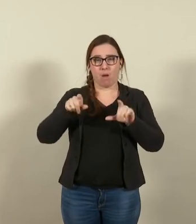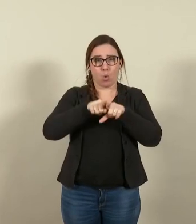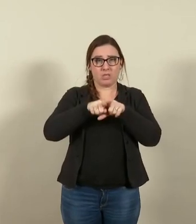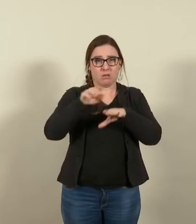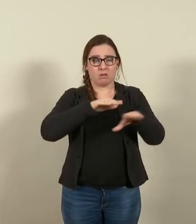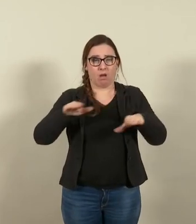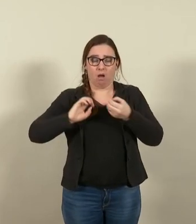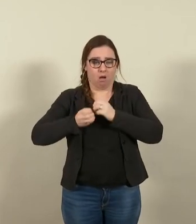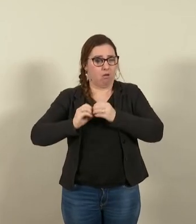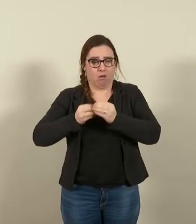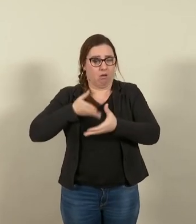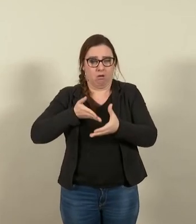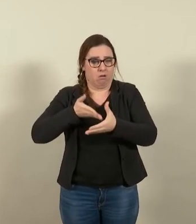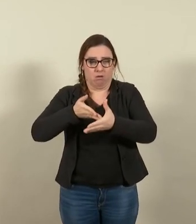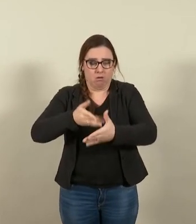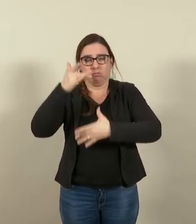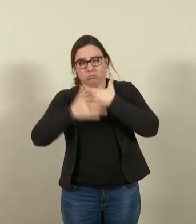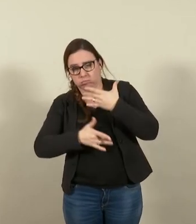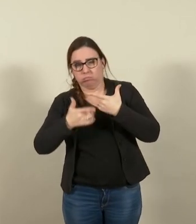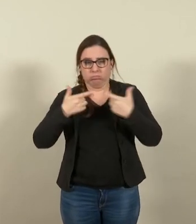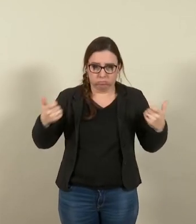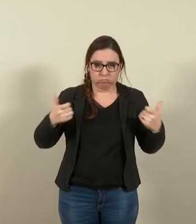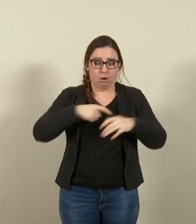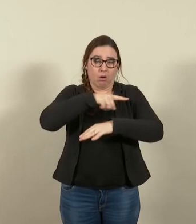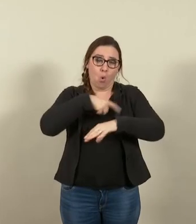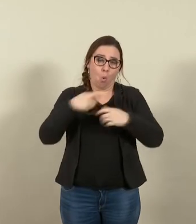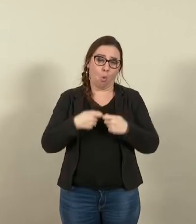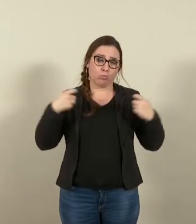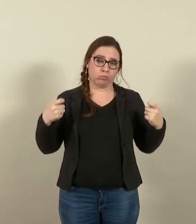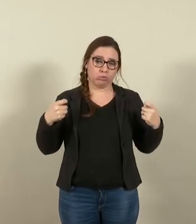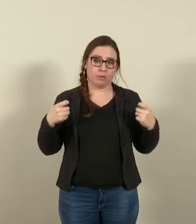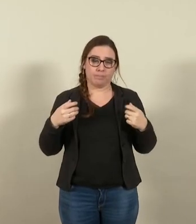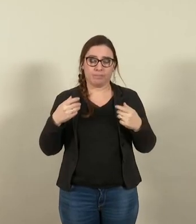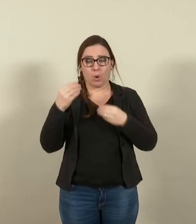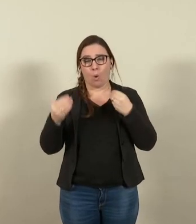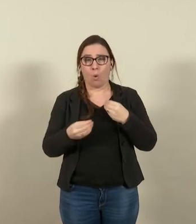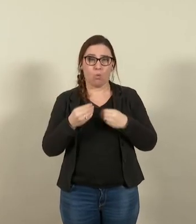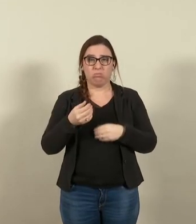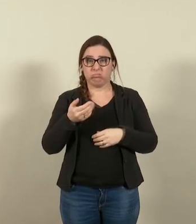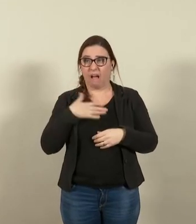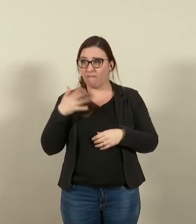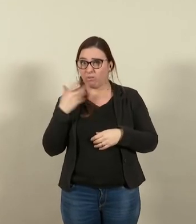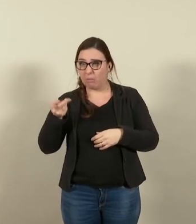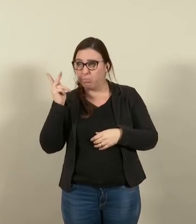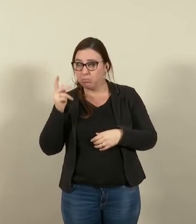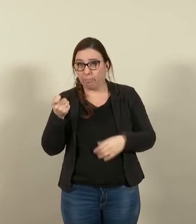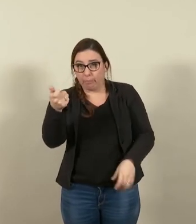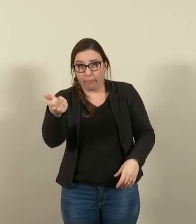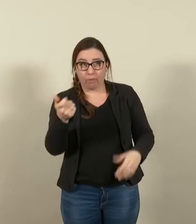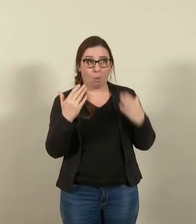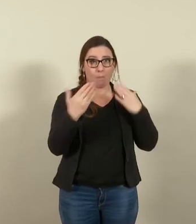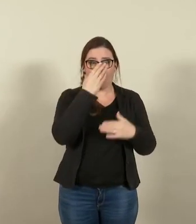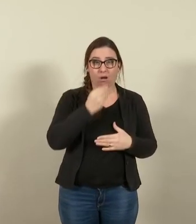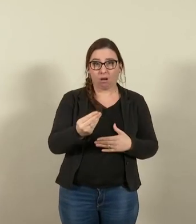de nombreuses difficulté temps de parcours moins ou à peine plus avantagé avantageux